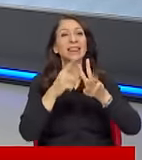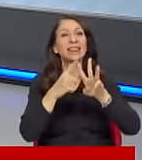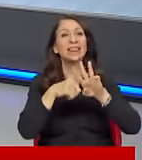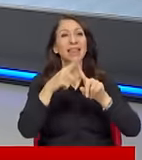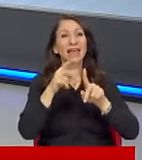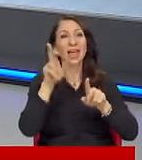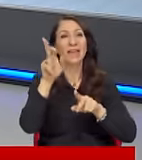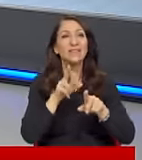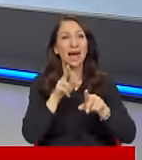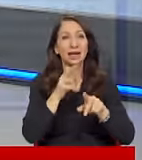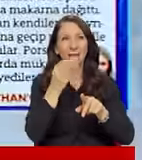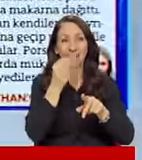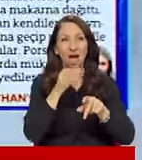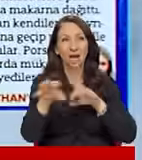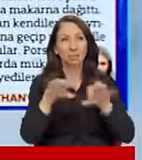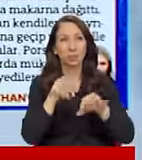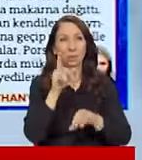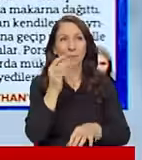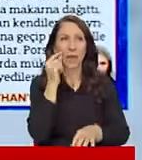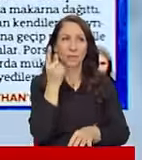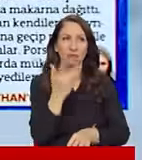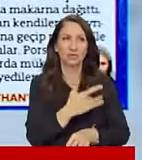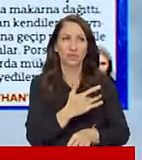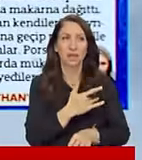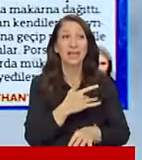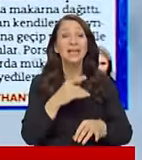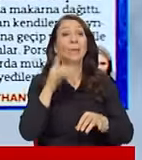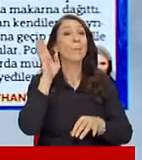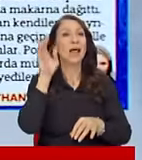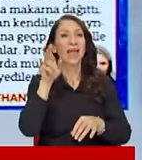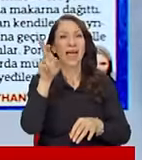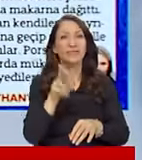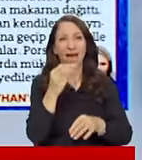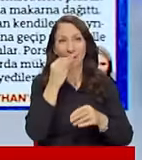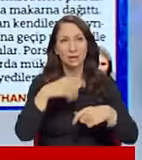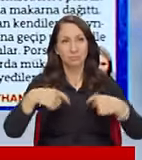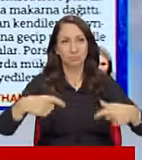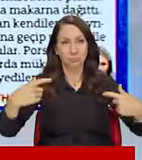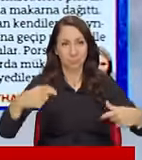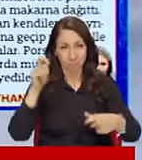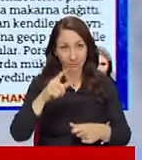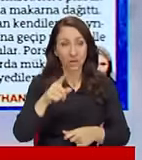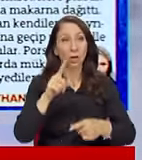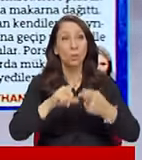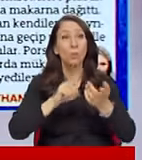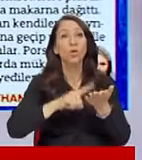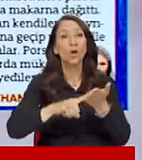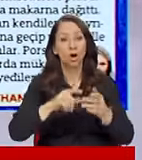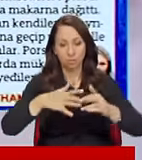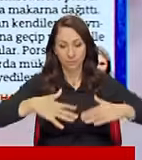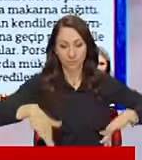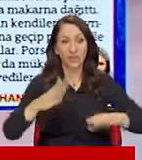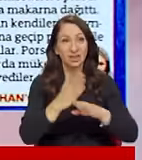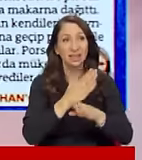yemeğindeki ayrımcılık böyle dedirtti. Beyler biraz vicdan. Diyanet Malatya'da iftar yemeği düzenledi. Protokol üyeleri